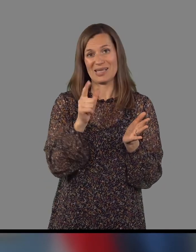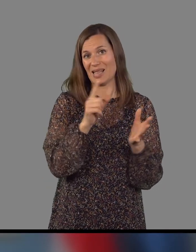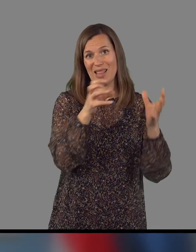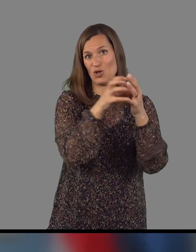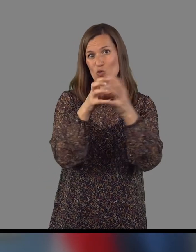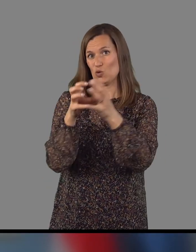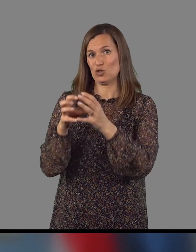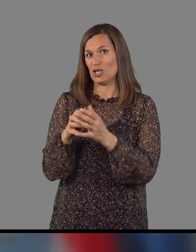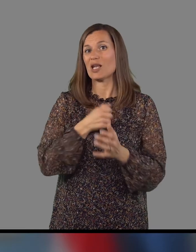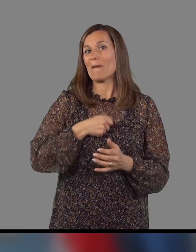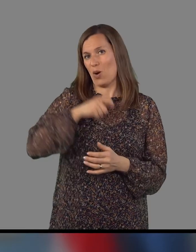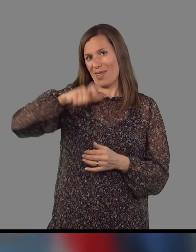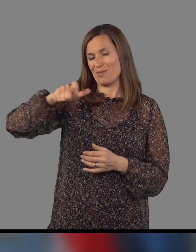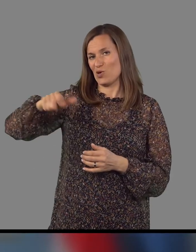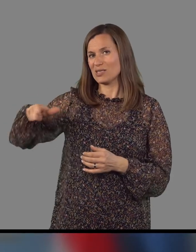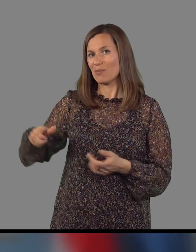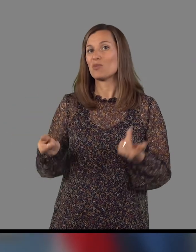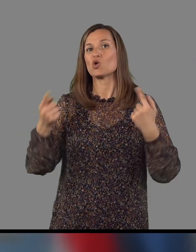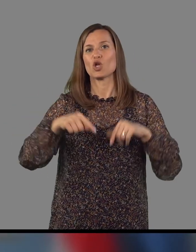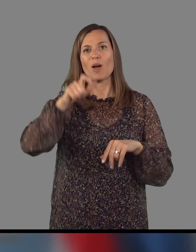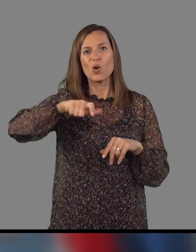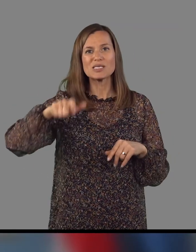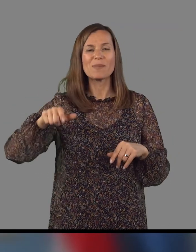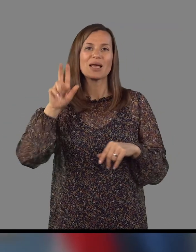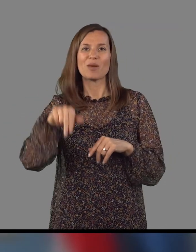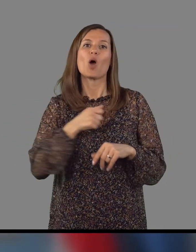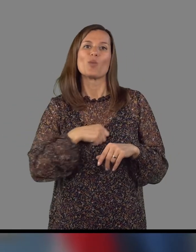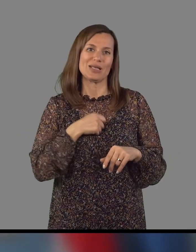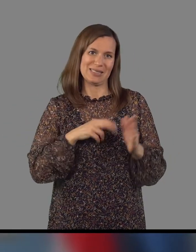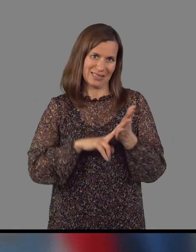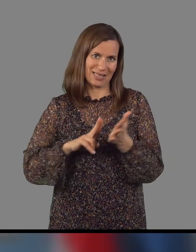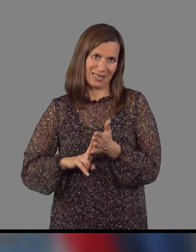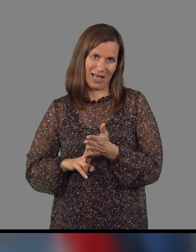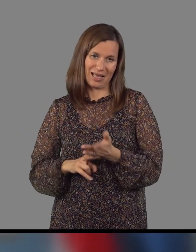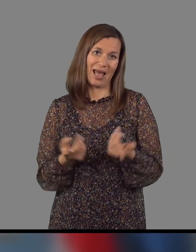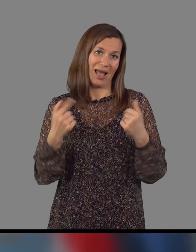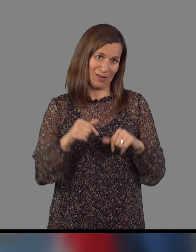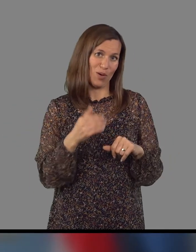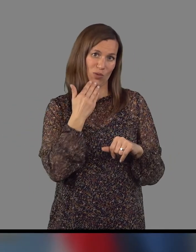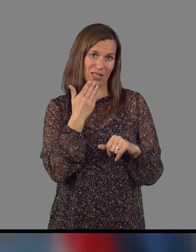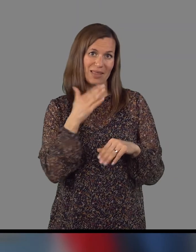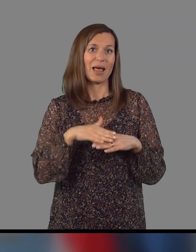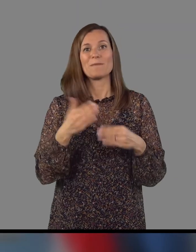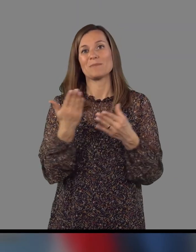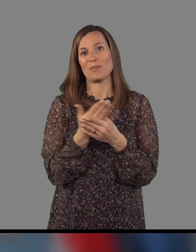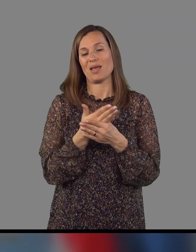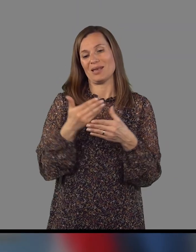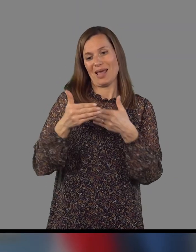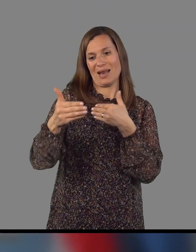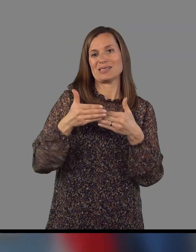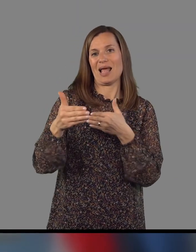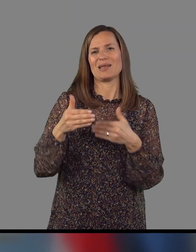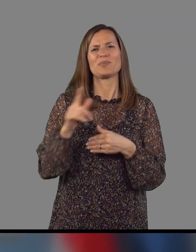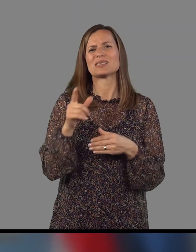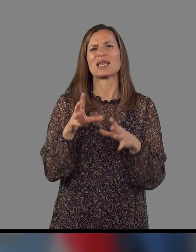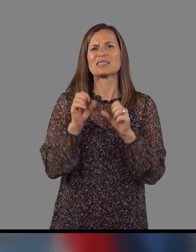pomeni, da se ne družiš z bolanimi osebami oziroma z osebami, ki imajo bolezenske znake, ali pa vsaj na primerni razdalji, da